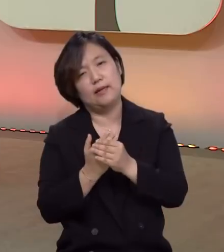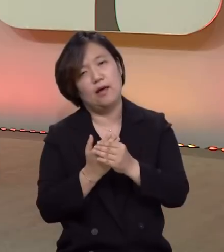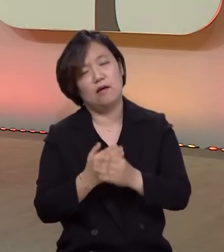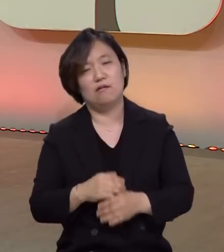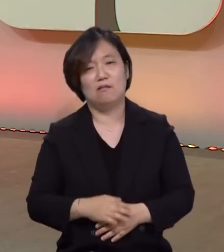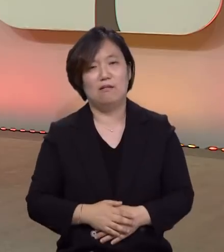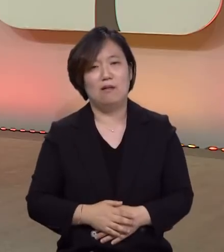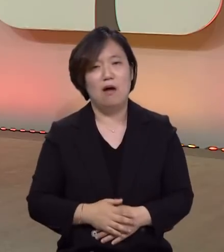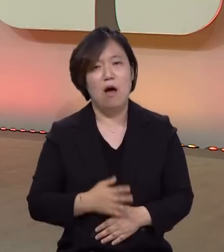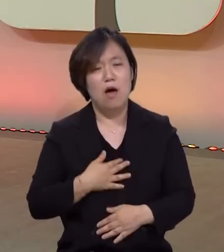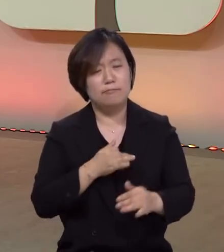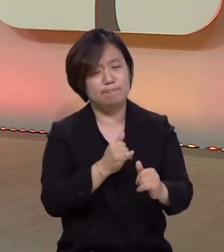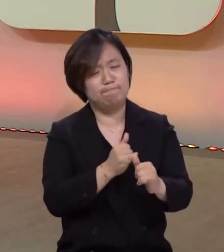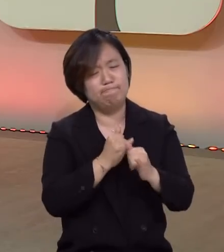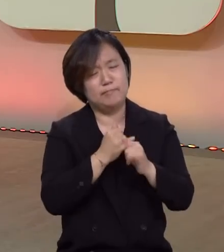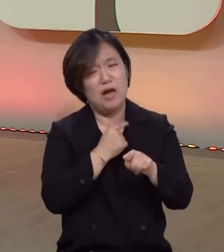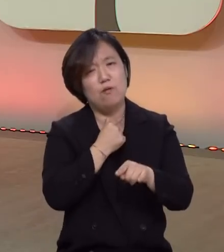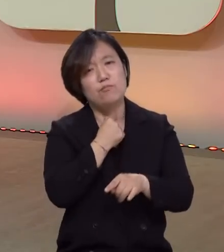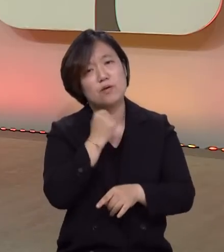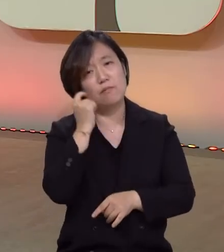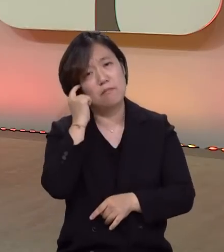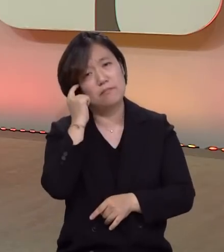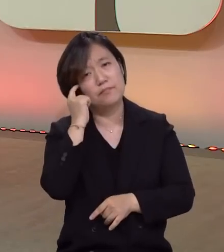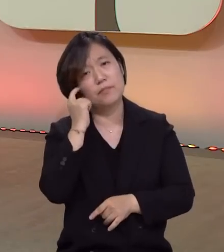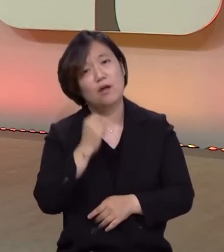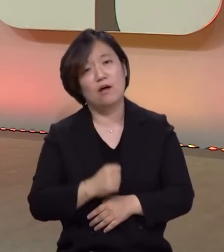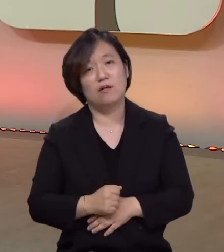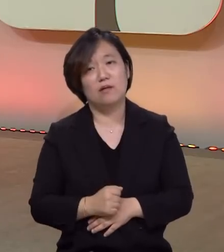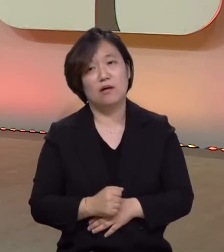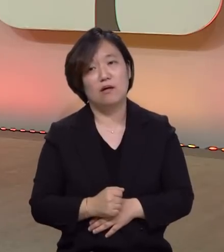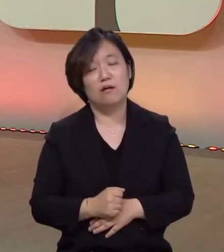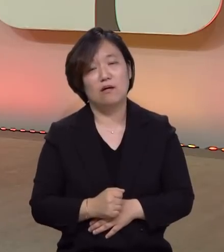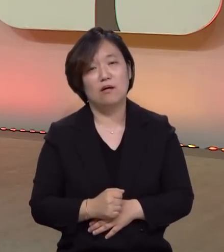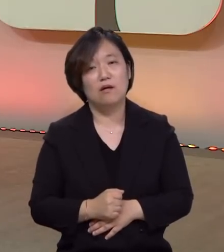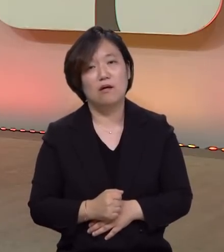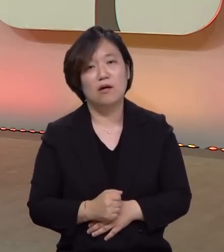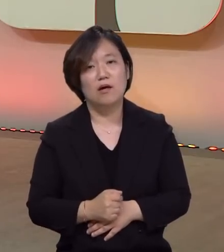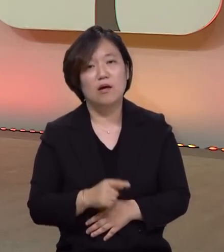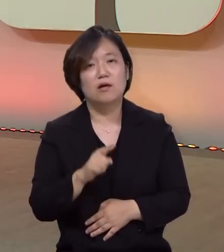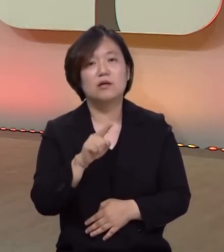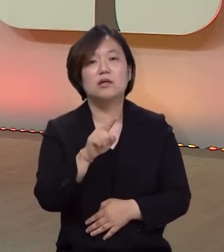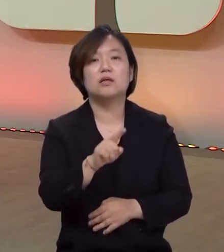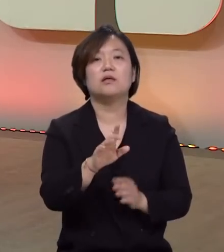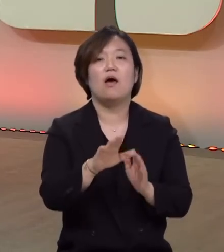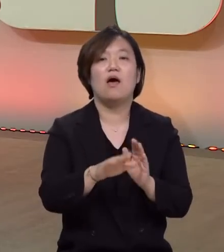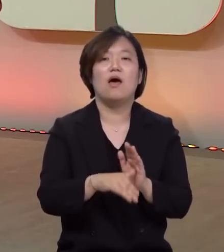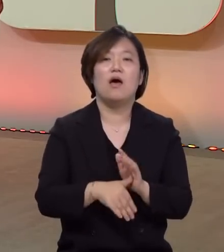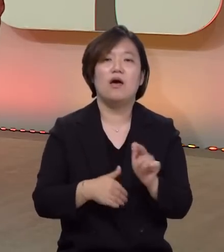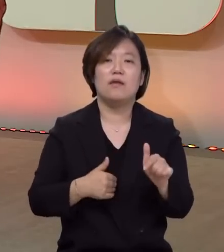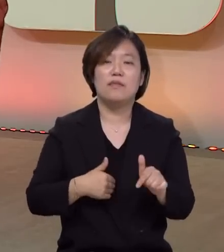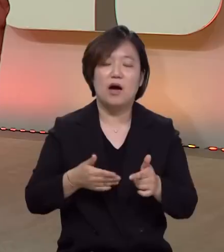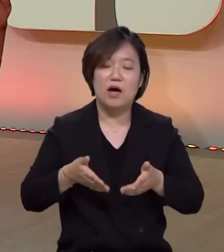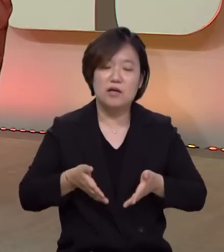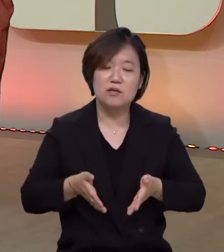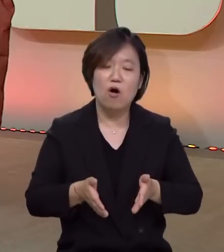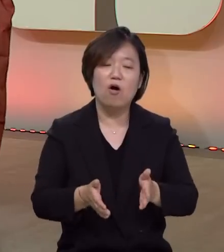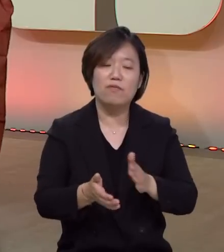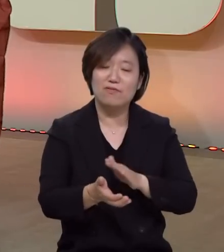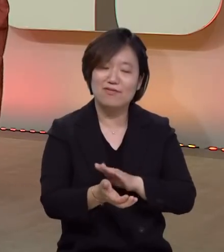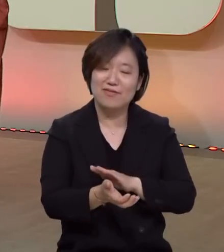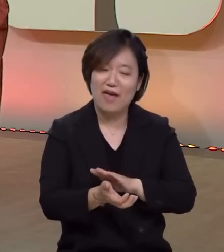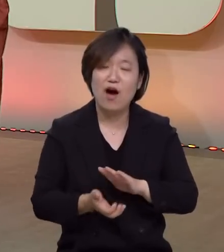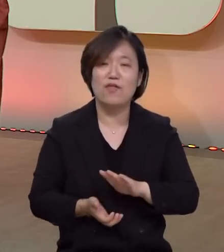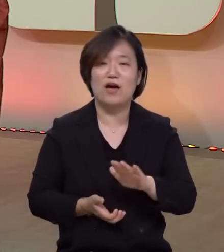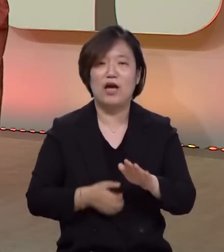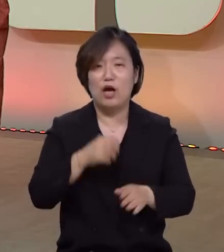스스로 목숨을 끊으려고까지 시도를 하셨는데 그러다가 정말 과거 전생 한가닥